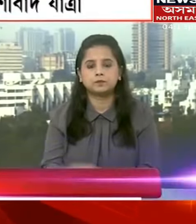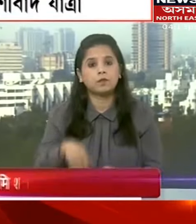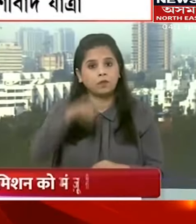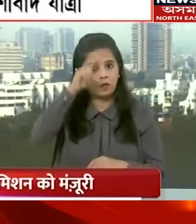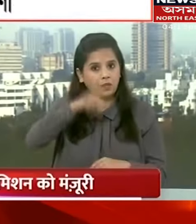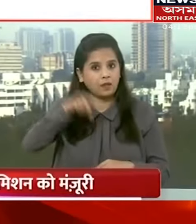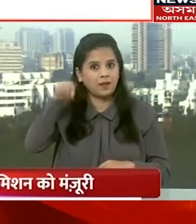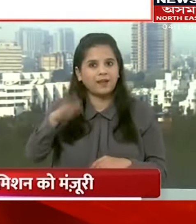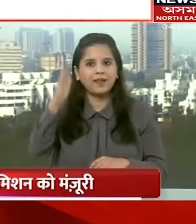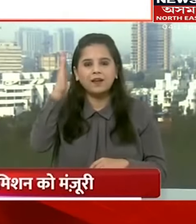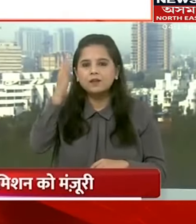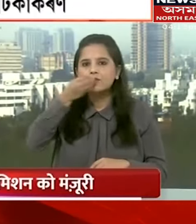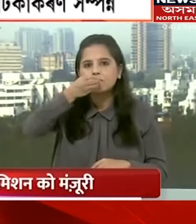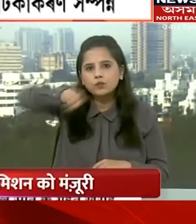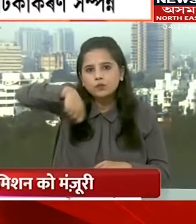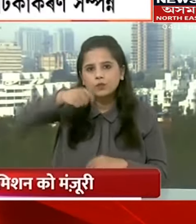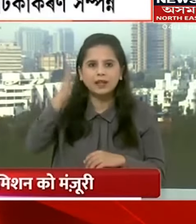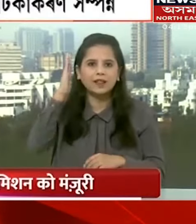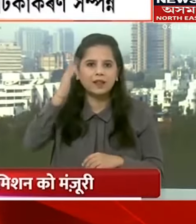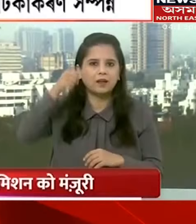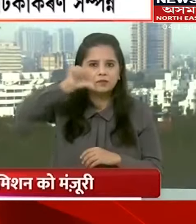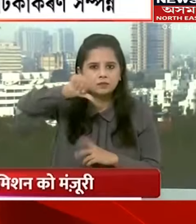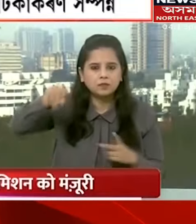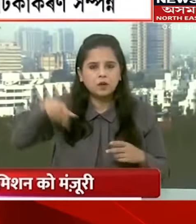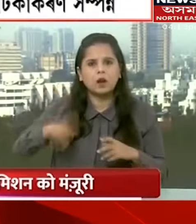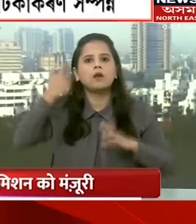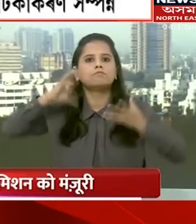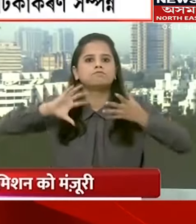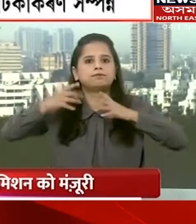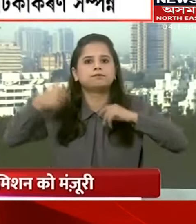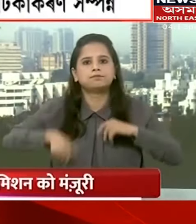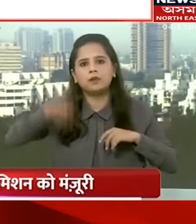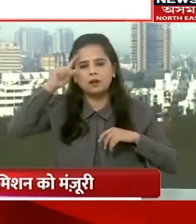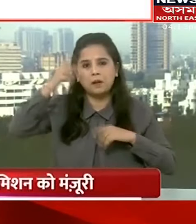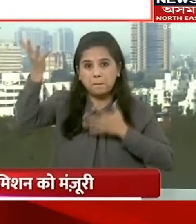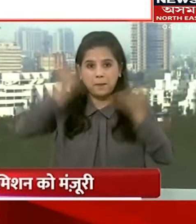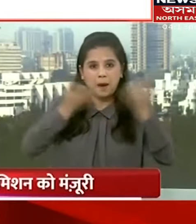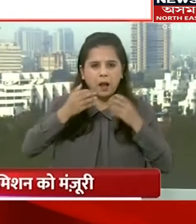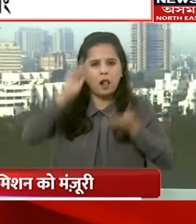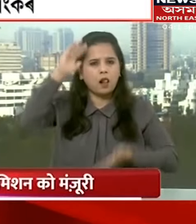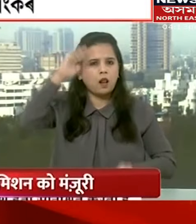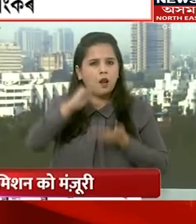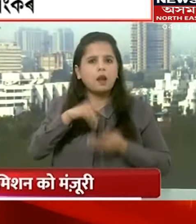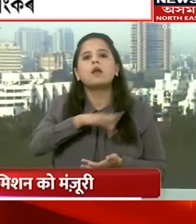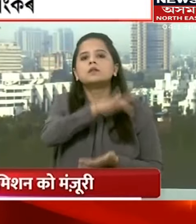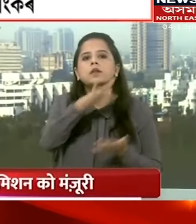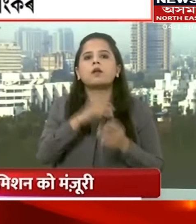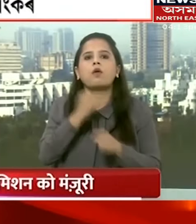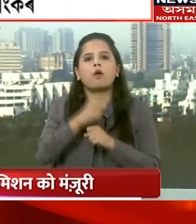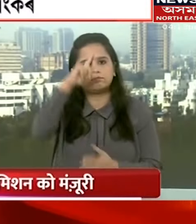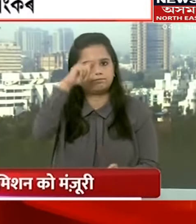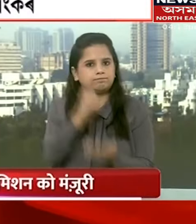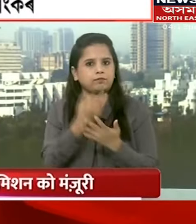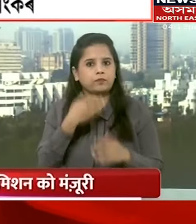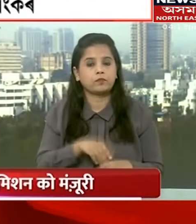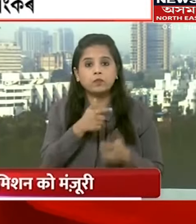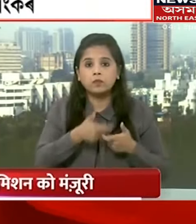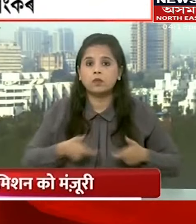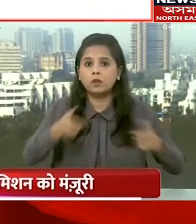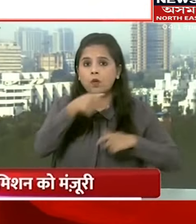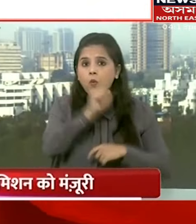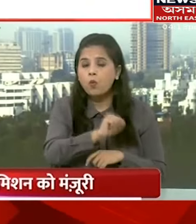देश में खाद्य तेलों के घरेलू उत्पादन को बढ़ावा देने और आयात पर निर्भरता कम करने के लिए केंद्र का बड़ा फैसला कैबिनेट ने खाद्य तेल के